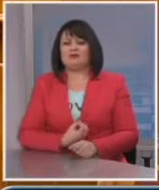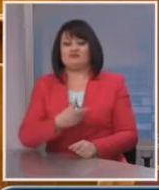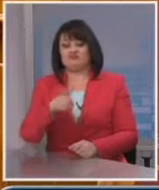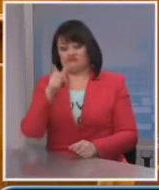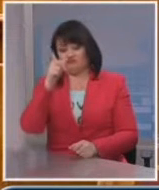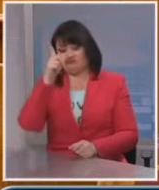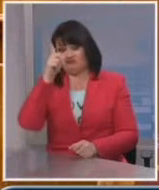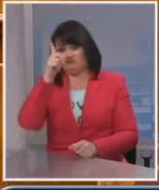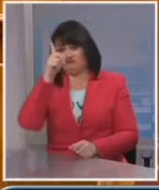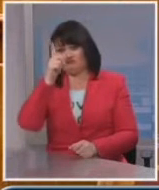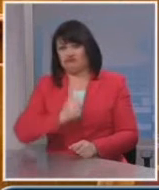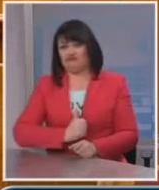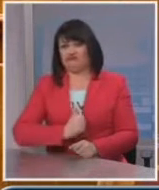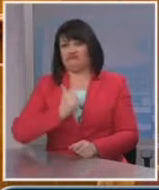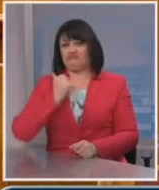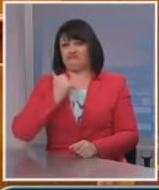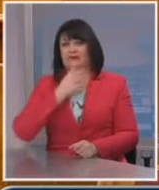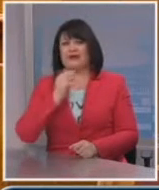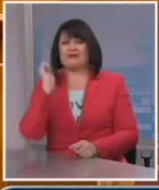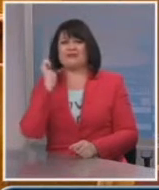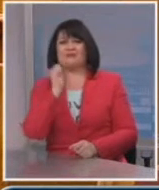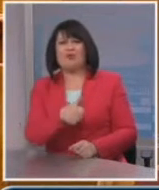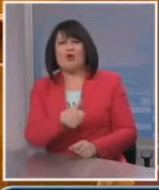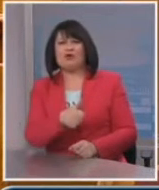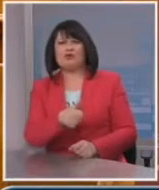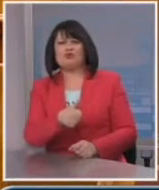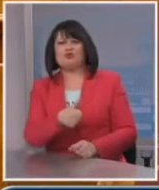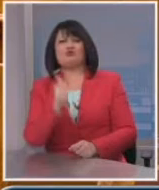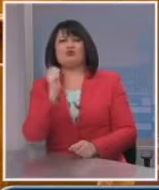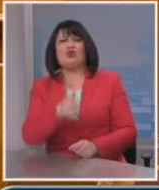σαν να έχουν κατέβει από παρθενογένεση,